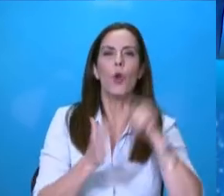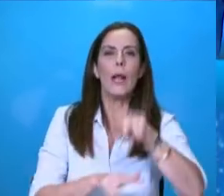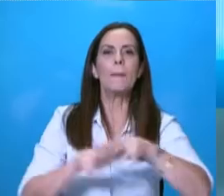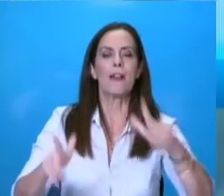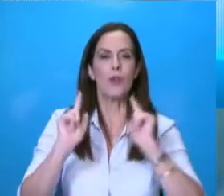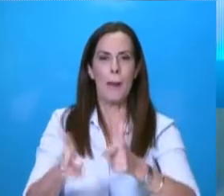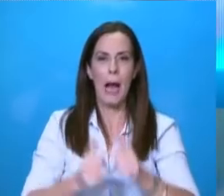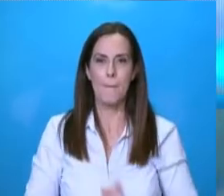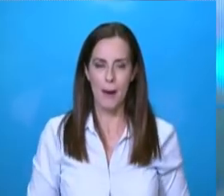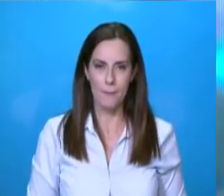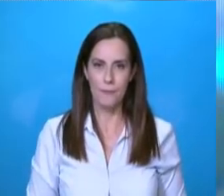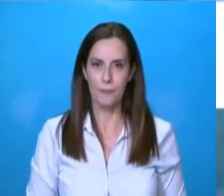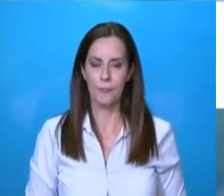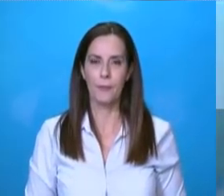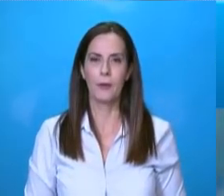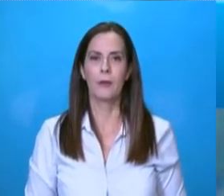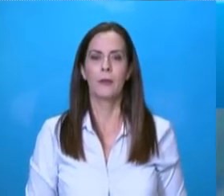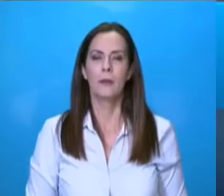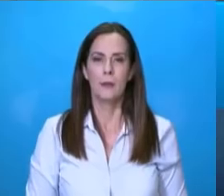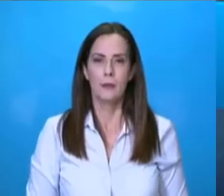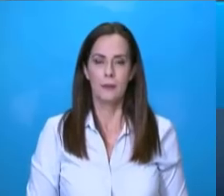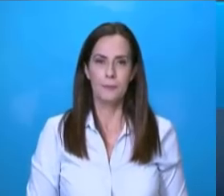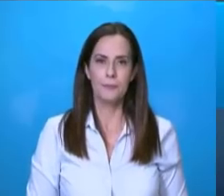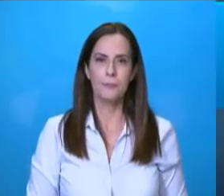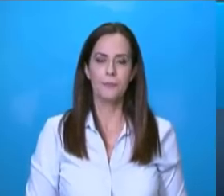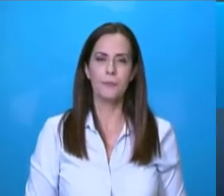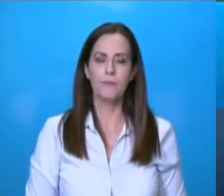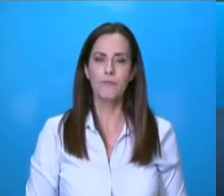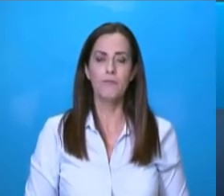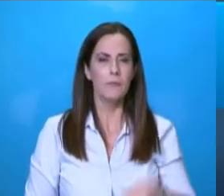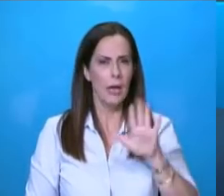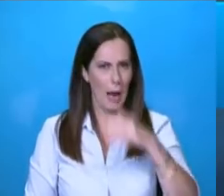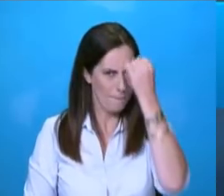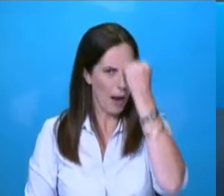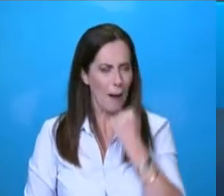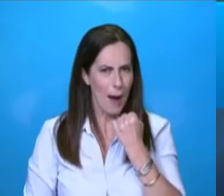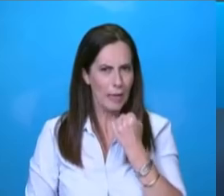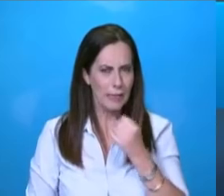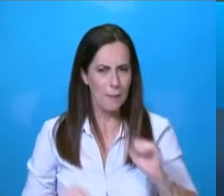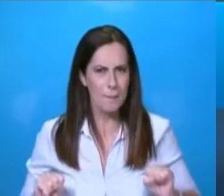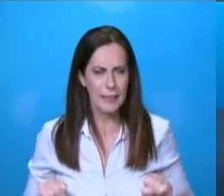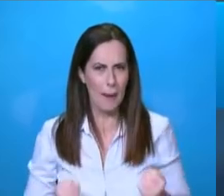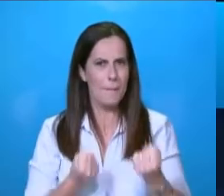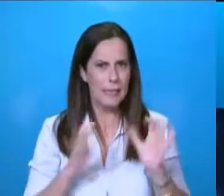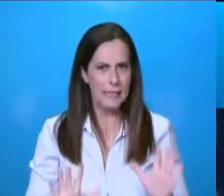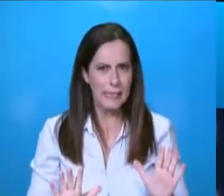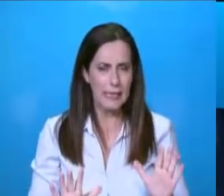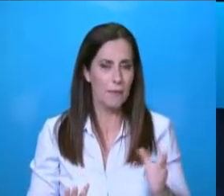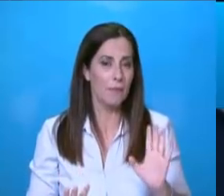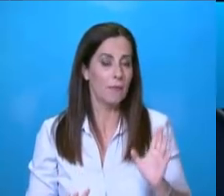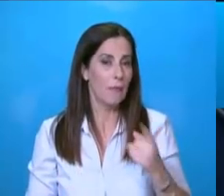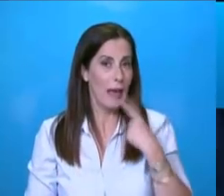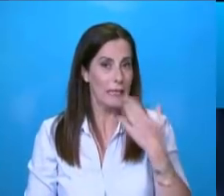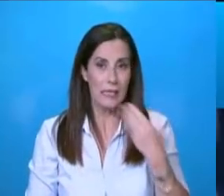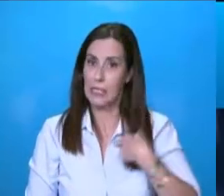רבה, משה. וגל ברגר, ראש התחום הפלסטיני, גם בחמאס מתאמצים ביממה האחרונה להעביר לישראל, זה לא אנחנו.